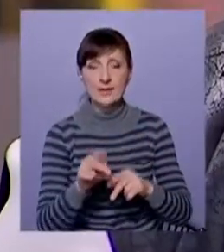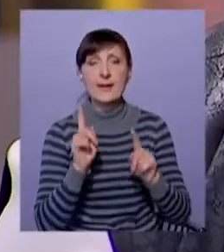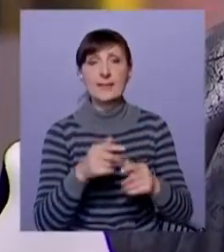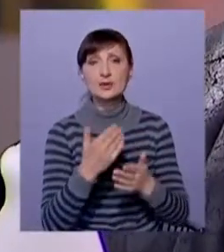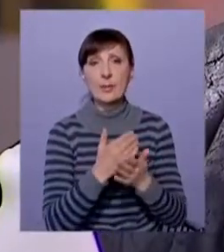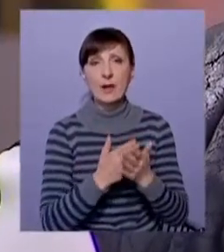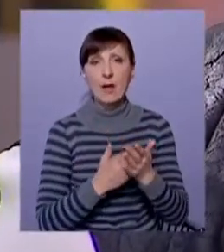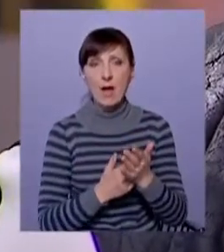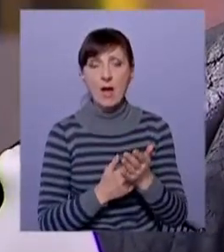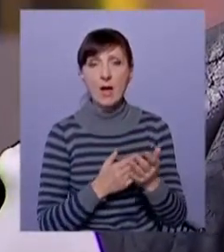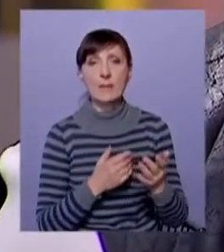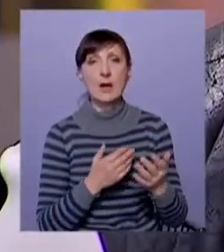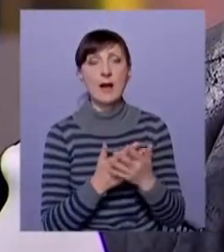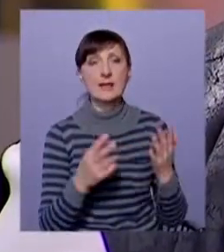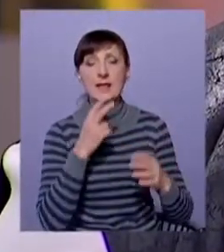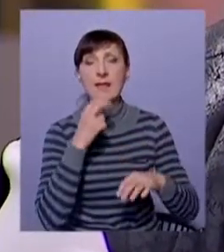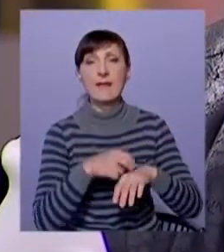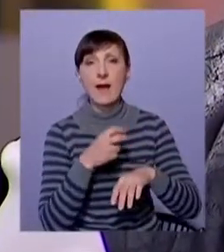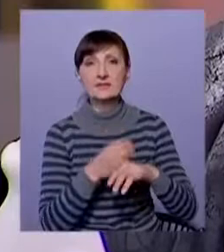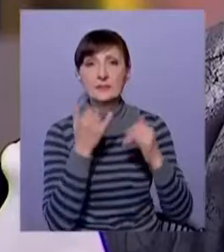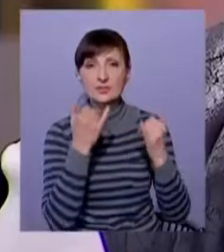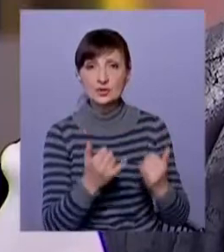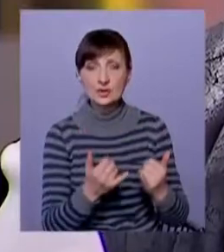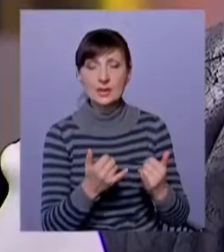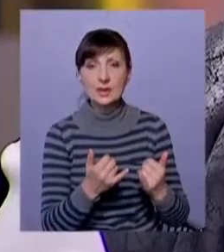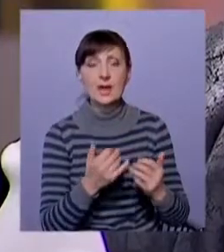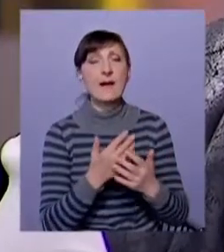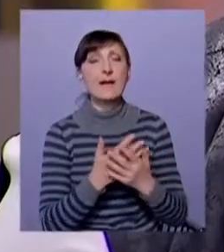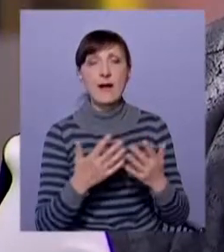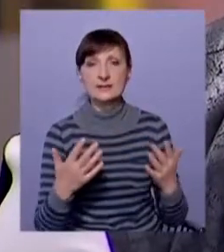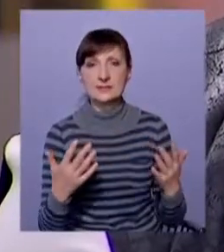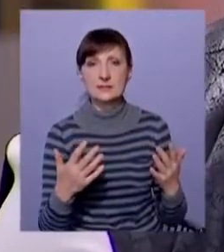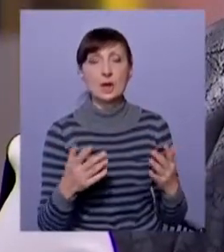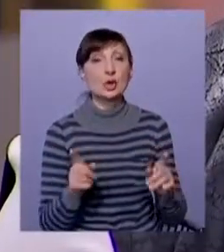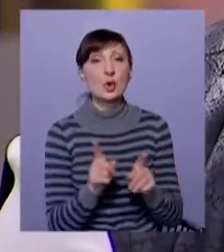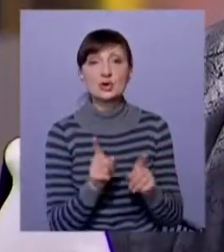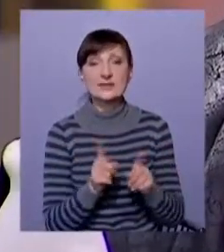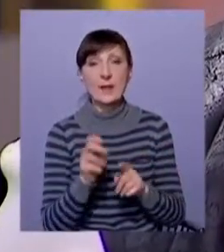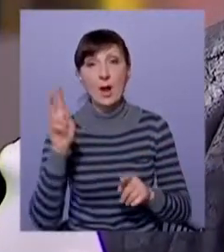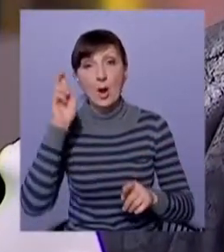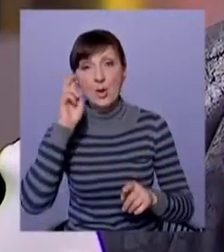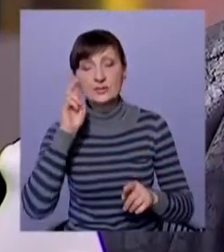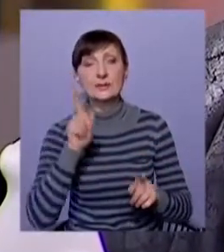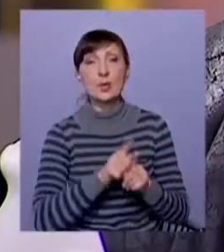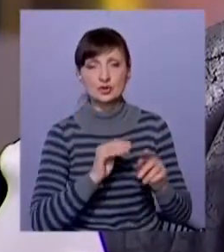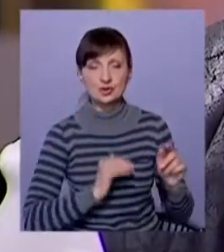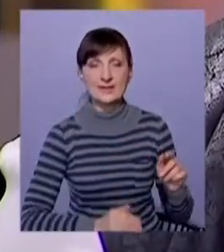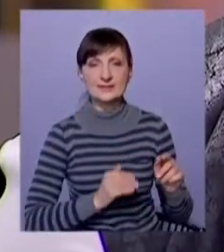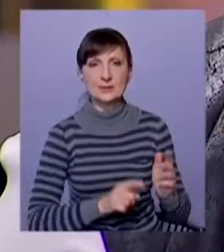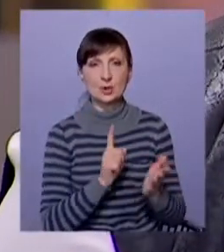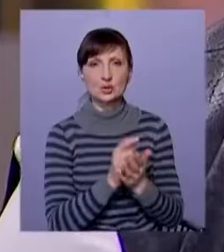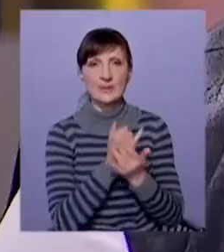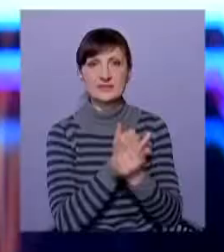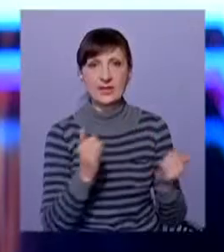управления заболеваниями, идет и лекарственное обеспечение, и такие же цифровые посты, и такими же темпами идет цифровизация.